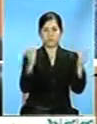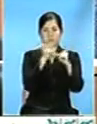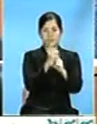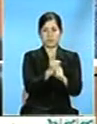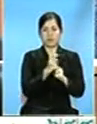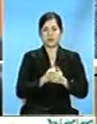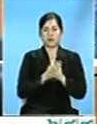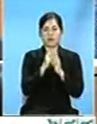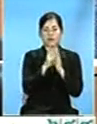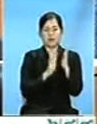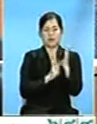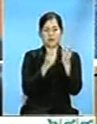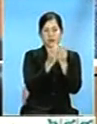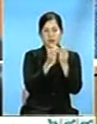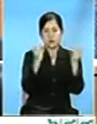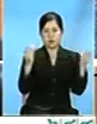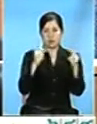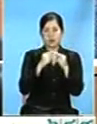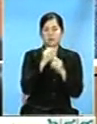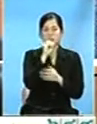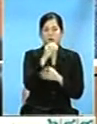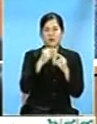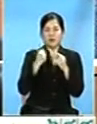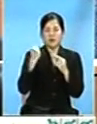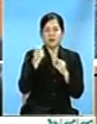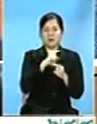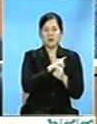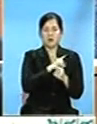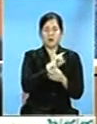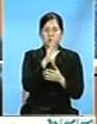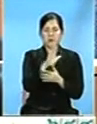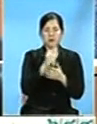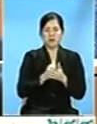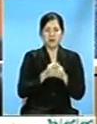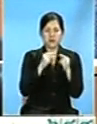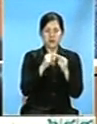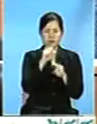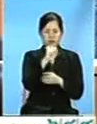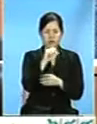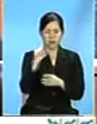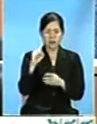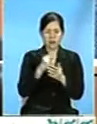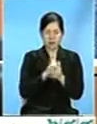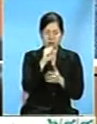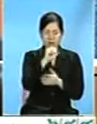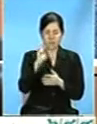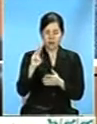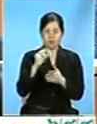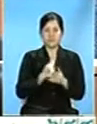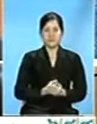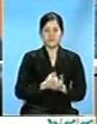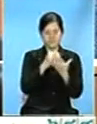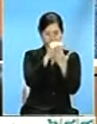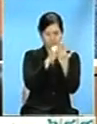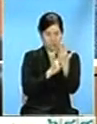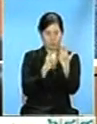มนูญได้กำหนดอำนาจหน้าที่ของสมาชิกสภาผู้แทนราษฎรและสมาชิกวุฒิสภาไ